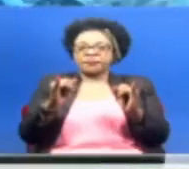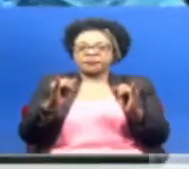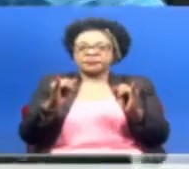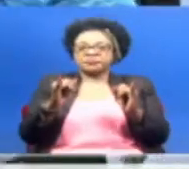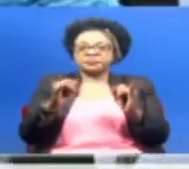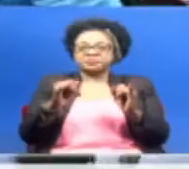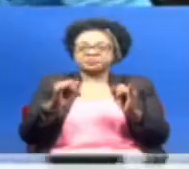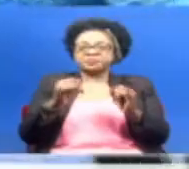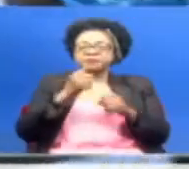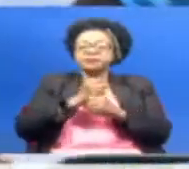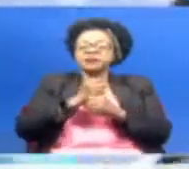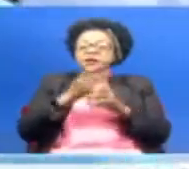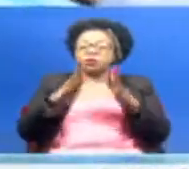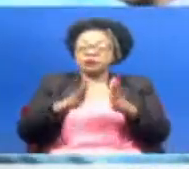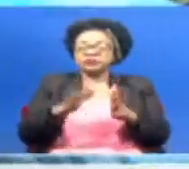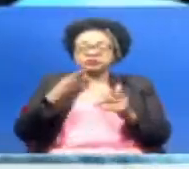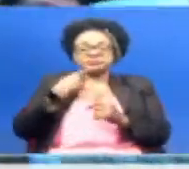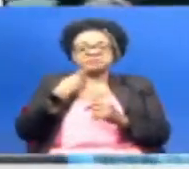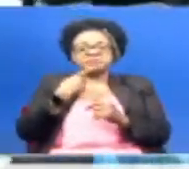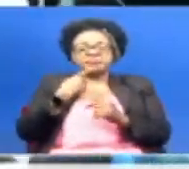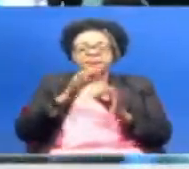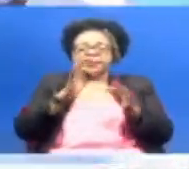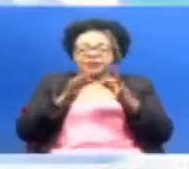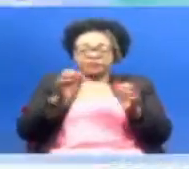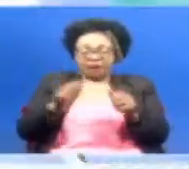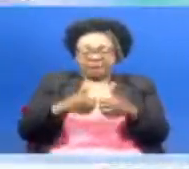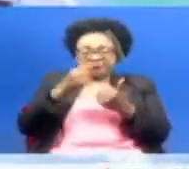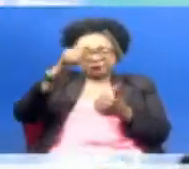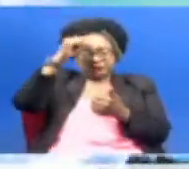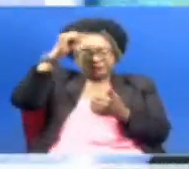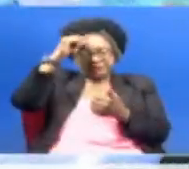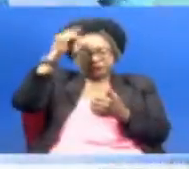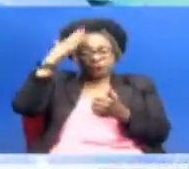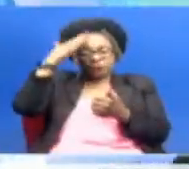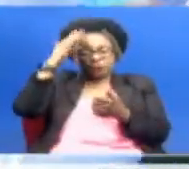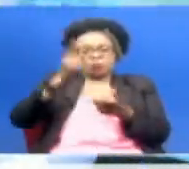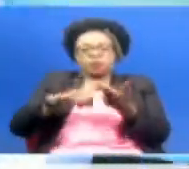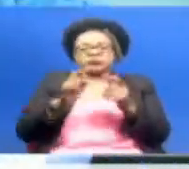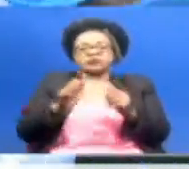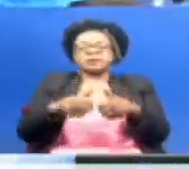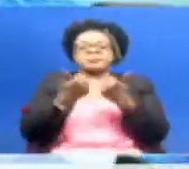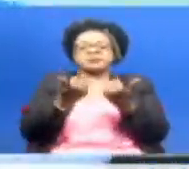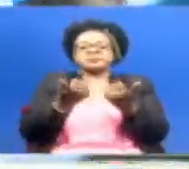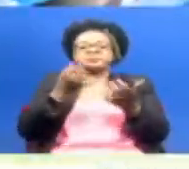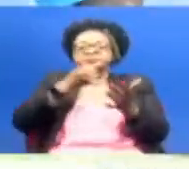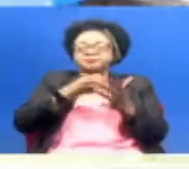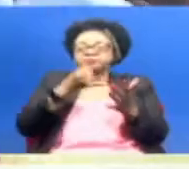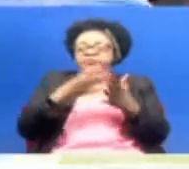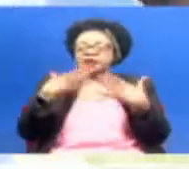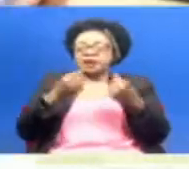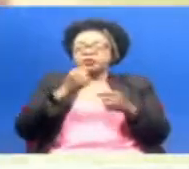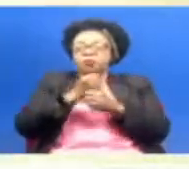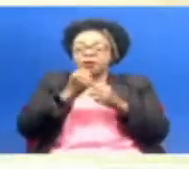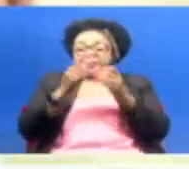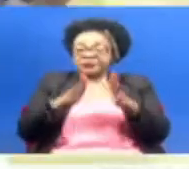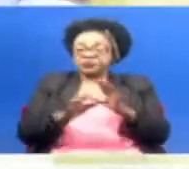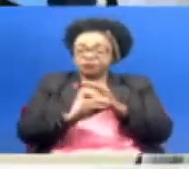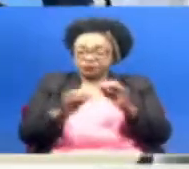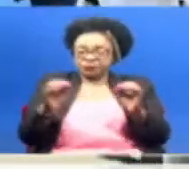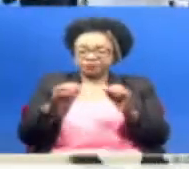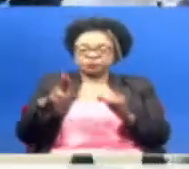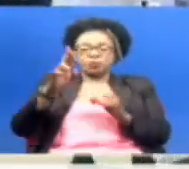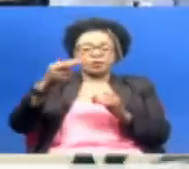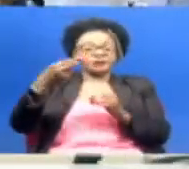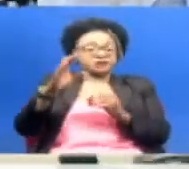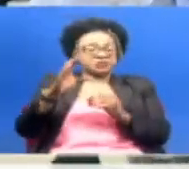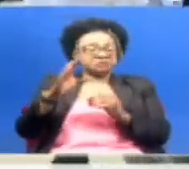wanasema iwapo serikali haitazingatia uovu ulioko pamoja na kuzingatia wahudumu wa afya, huenda mradi wa UHC pia